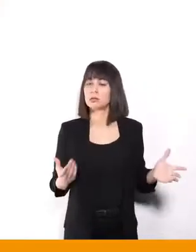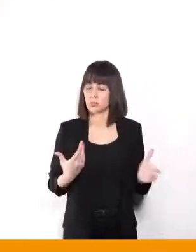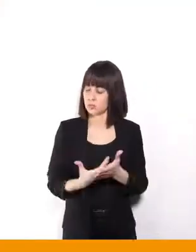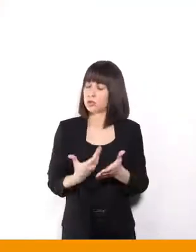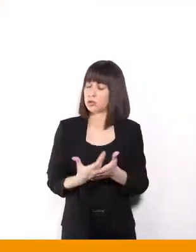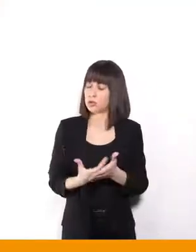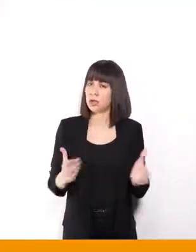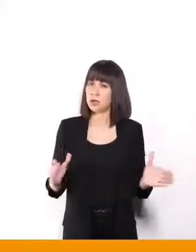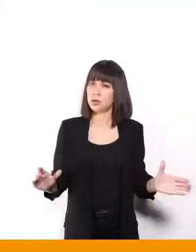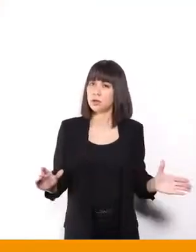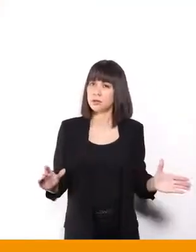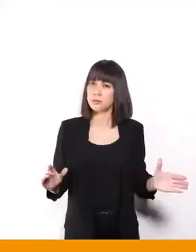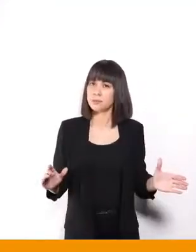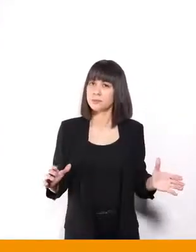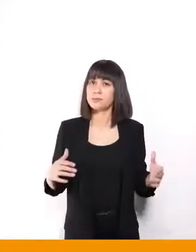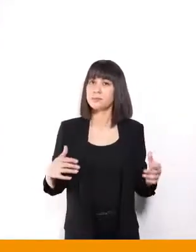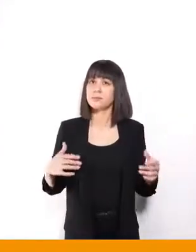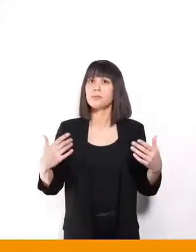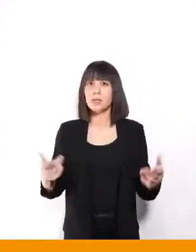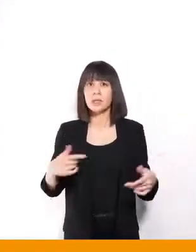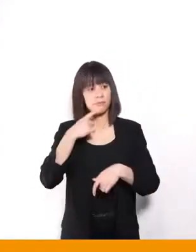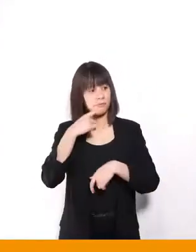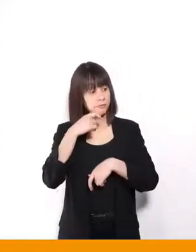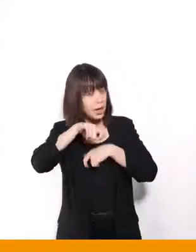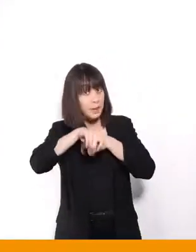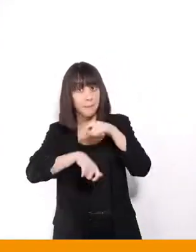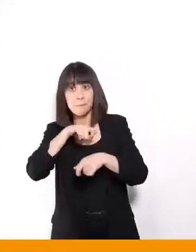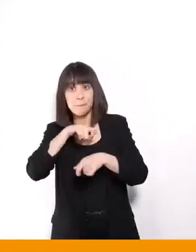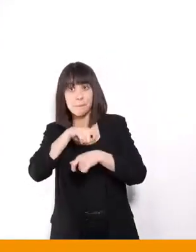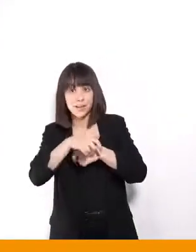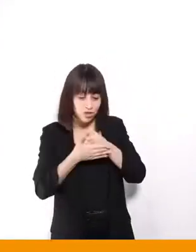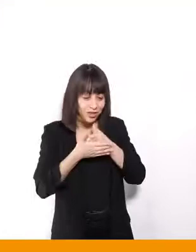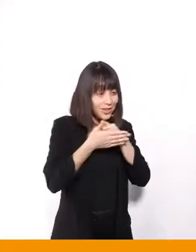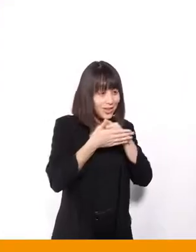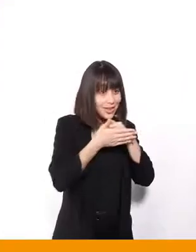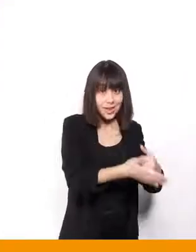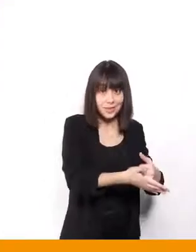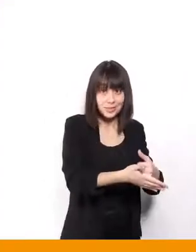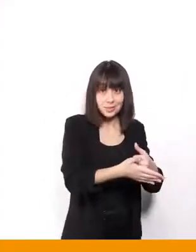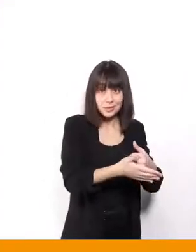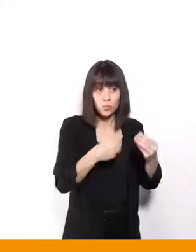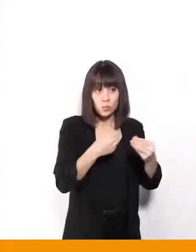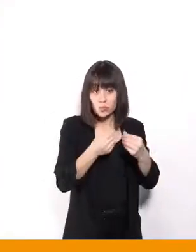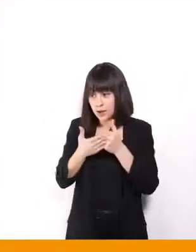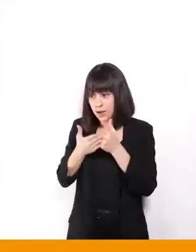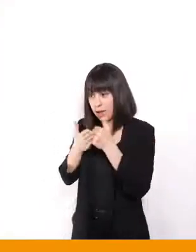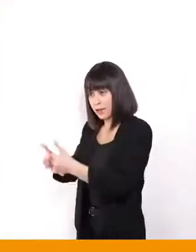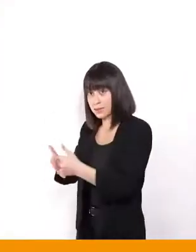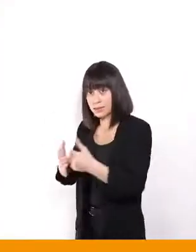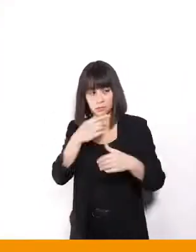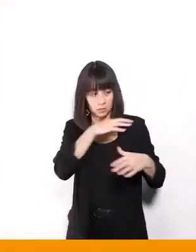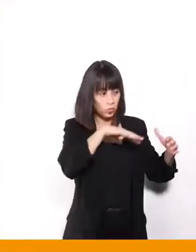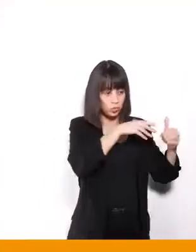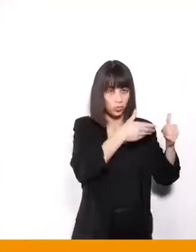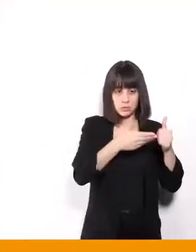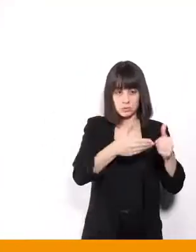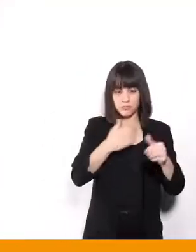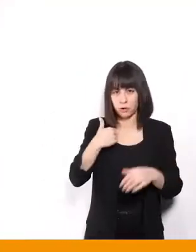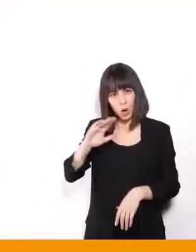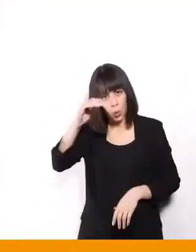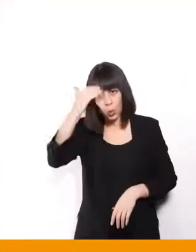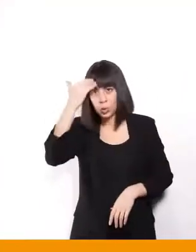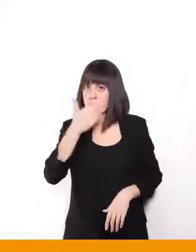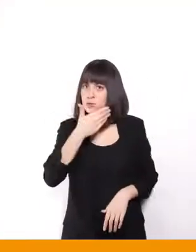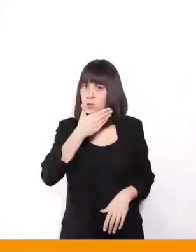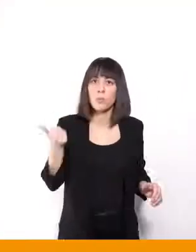qui aident, pour toutes les personnes qui sont là en soutien, en accompagnement, il faut une meilleure reconnaissance, il faut une vie plus